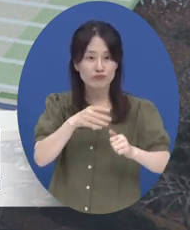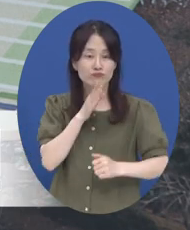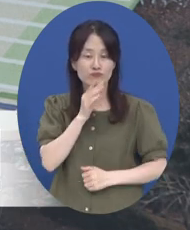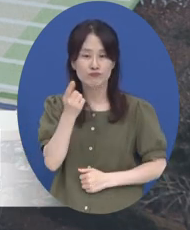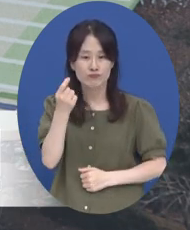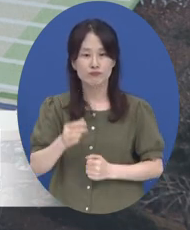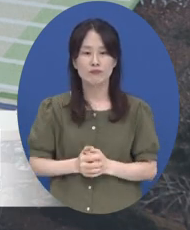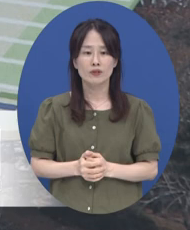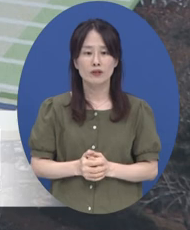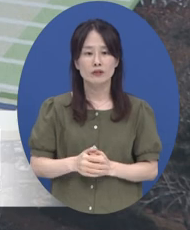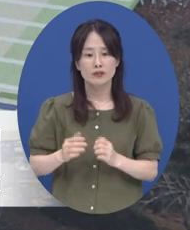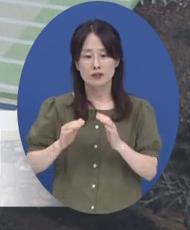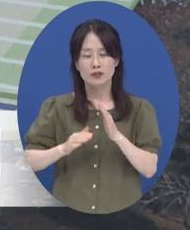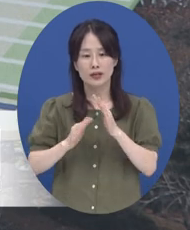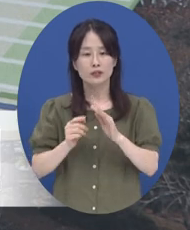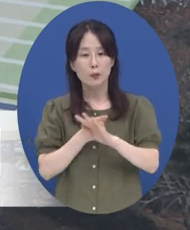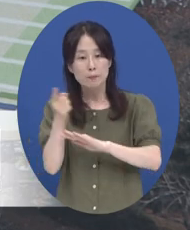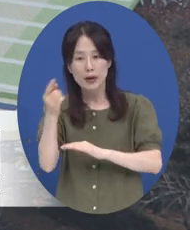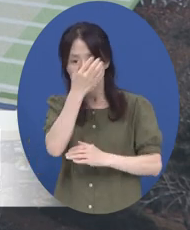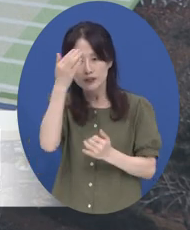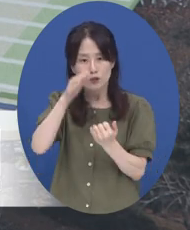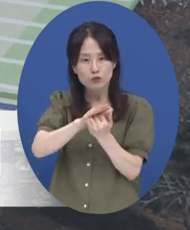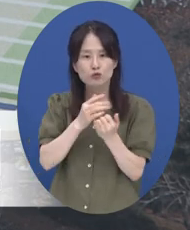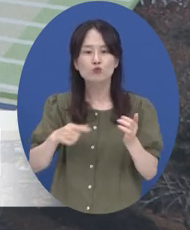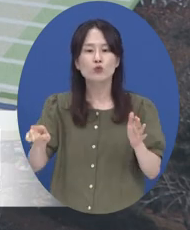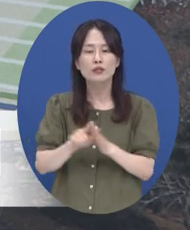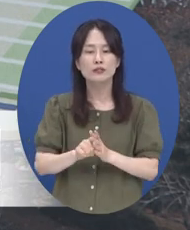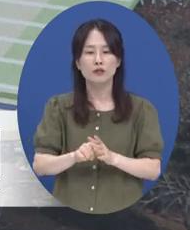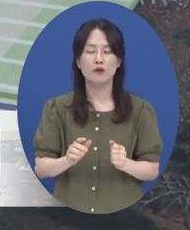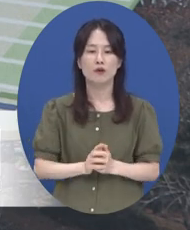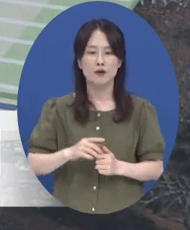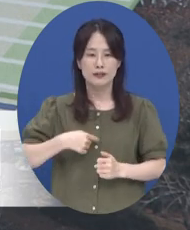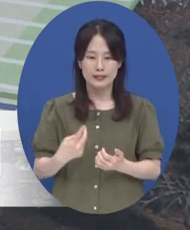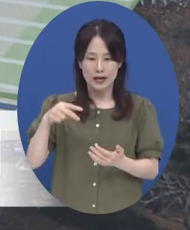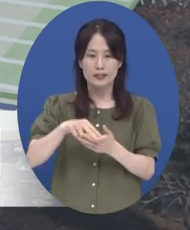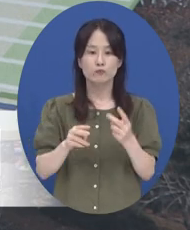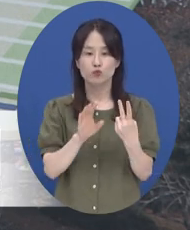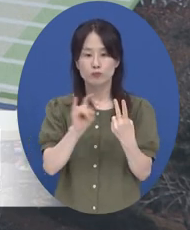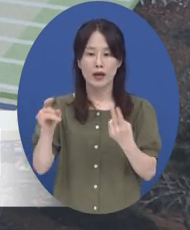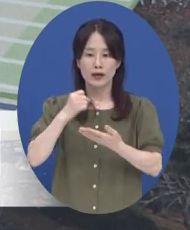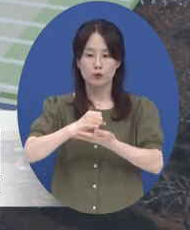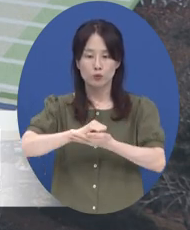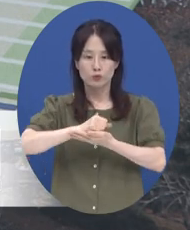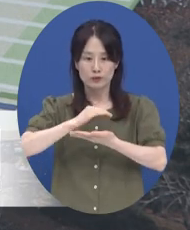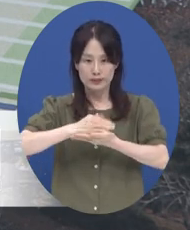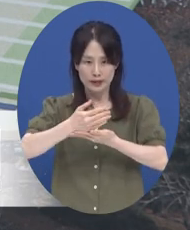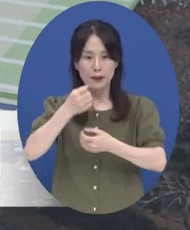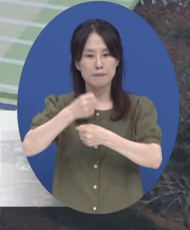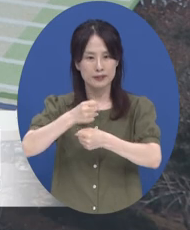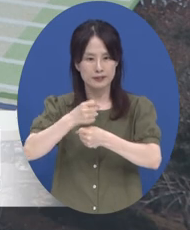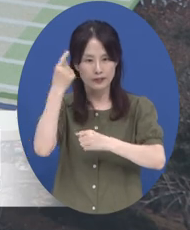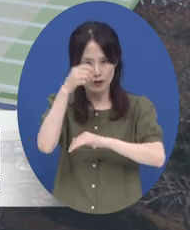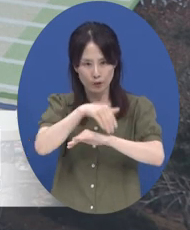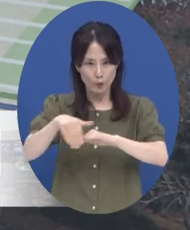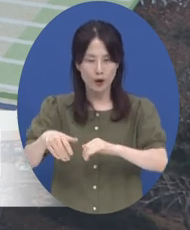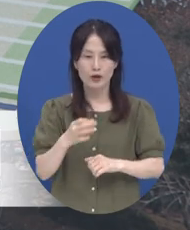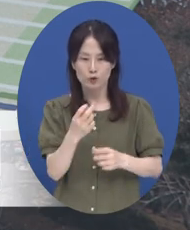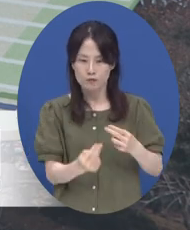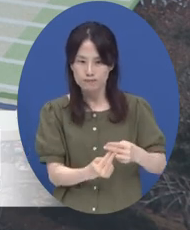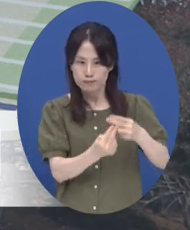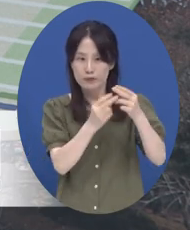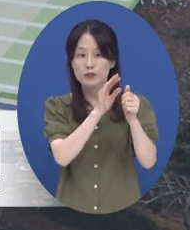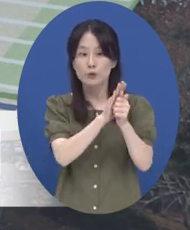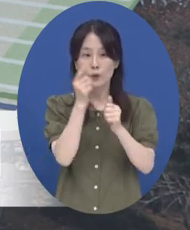경기도가 이들 가정 밖 청소년들을 위해 자리 2배 통장을 추진키로 했습니다 목돈 줄 수 있도록 돕겠다는 건데요